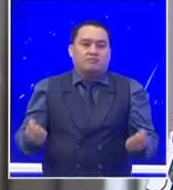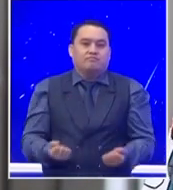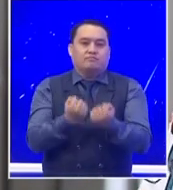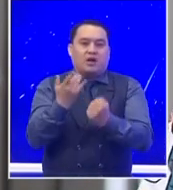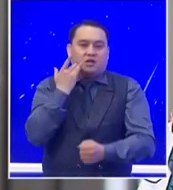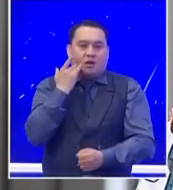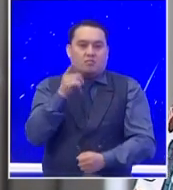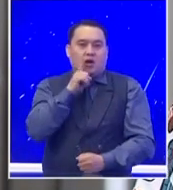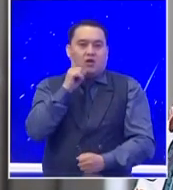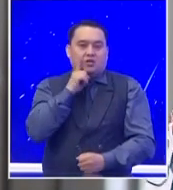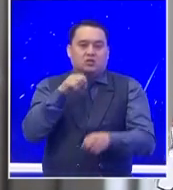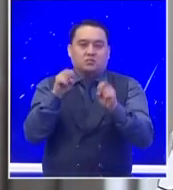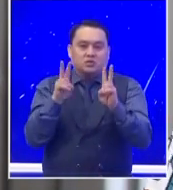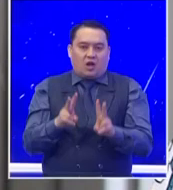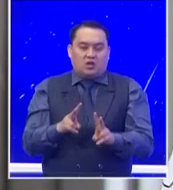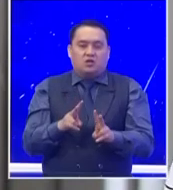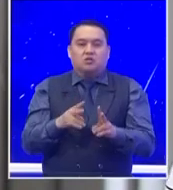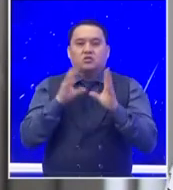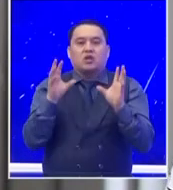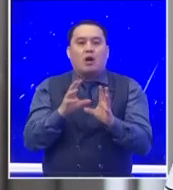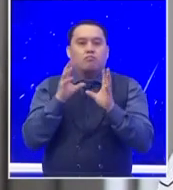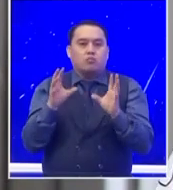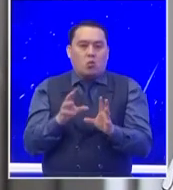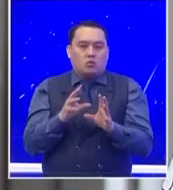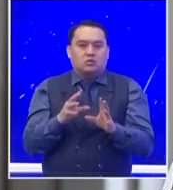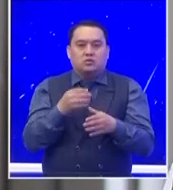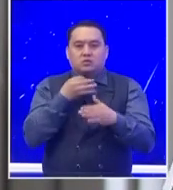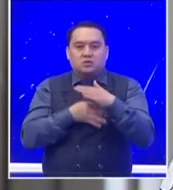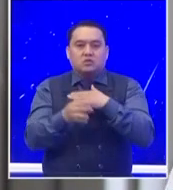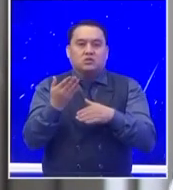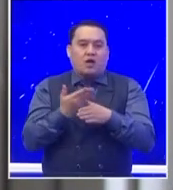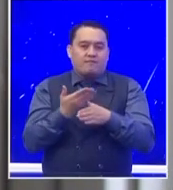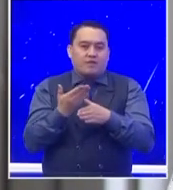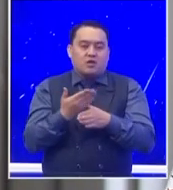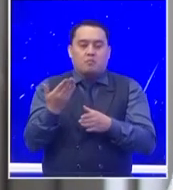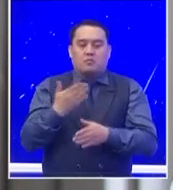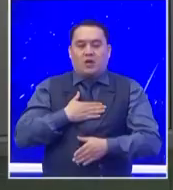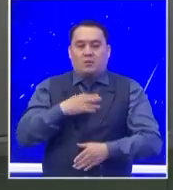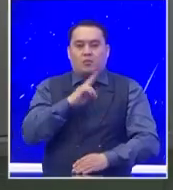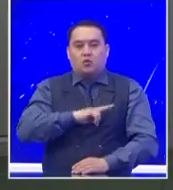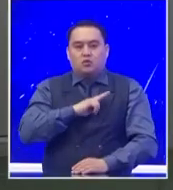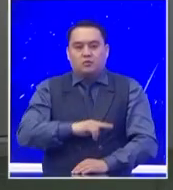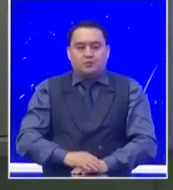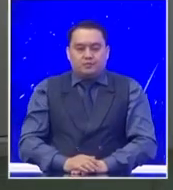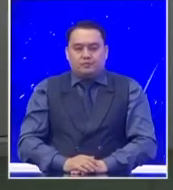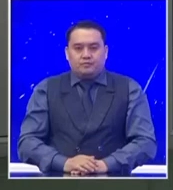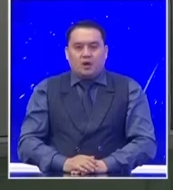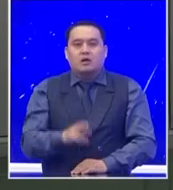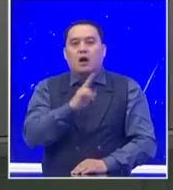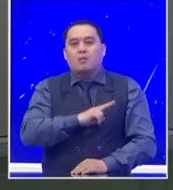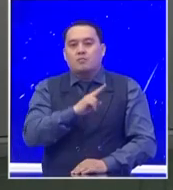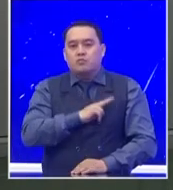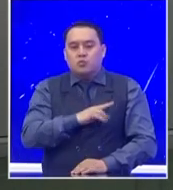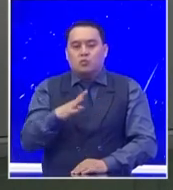нас, молодых специалистов. Мы очень ценим ее заботу. К тому же советы Айгуль Мырзахановны не раз помогали нам в работе. За долгое время работы